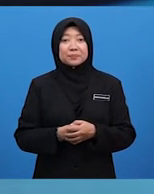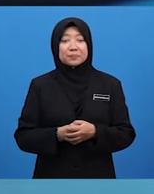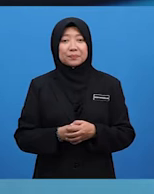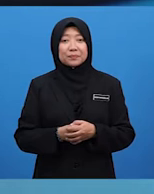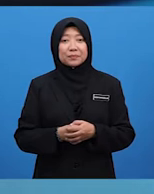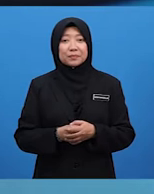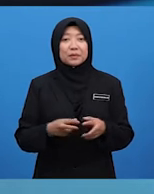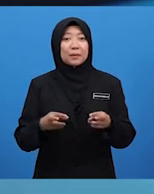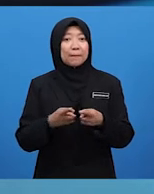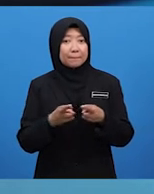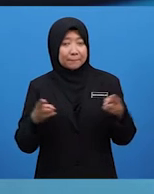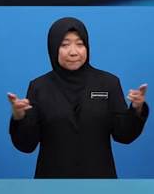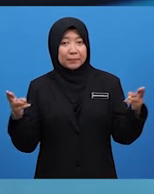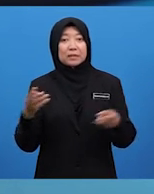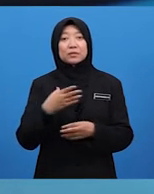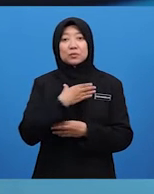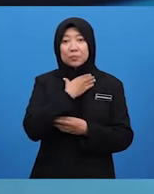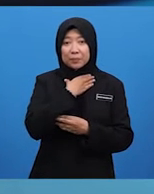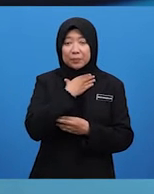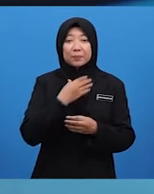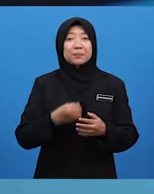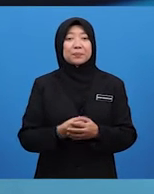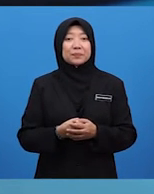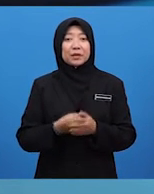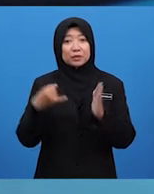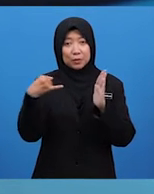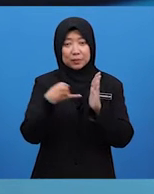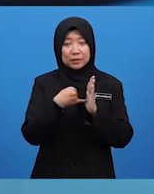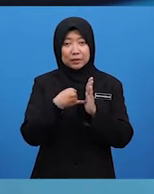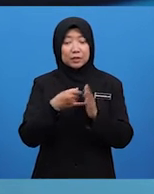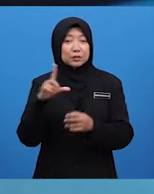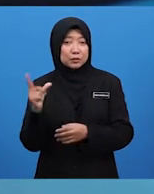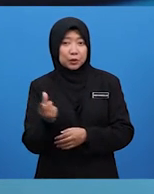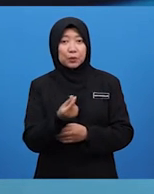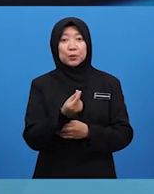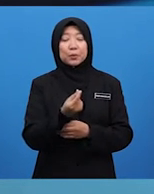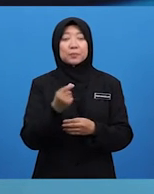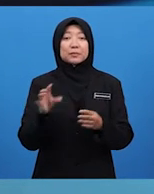pembaris acuan leher, jarum peniti, jarum jahit tangan,